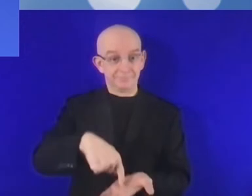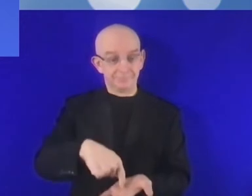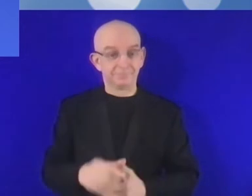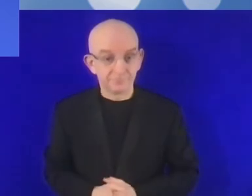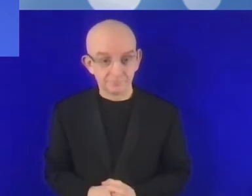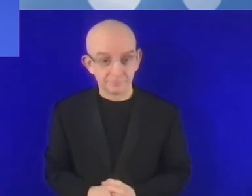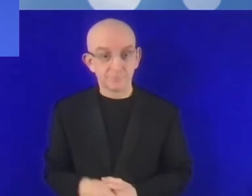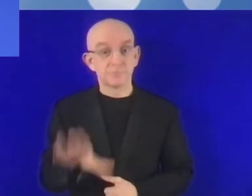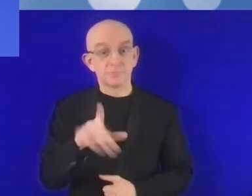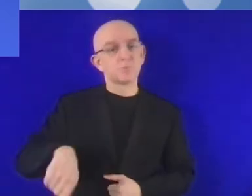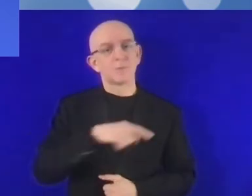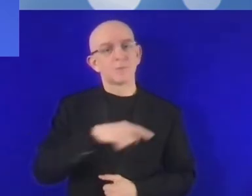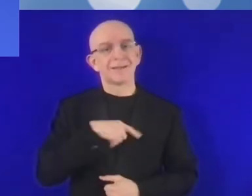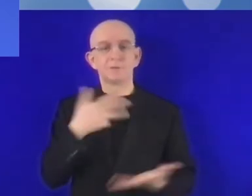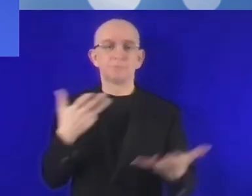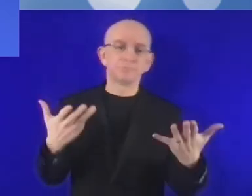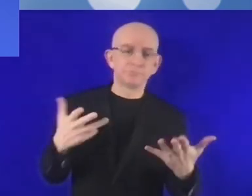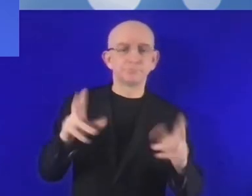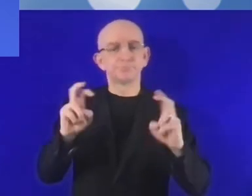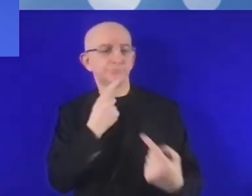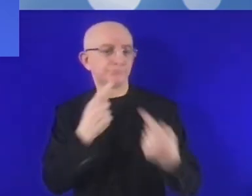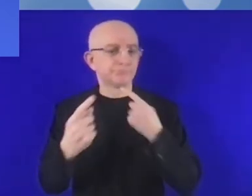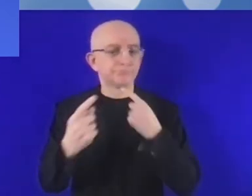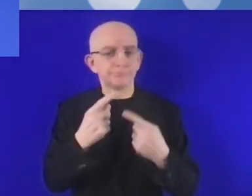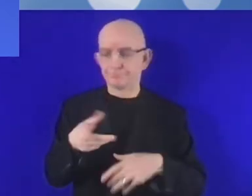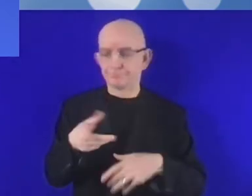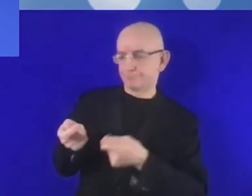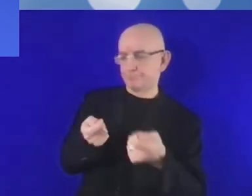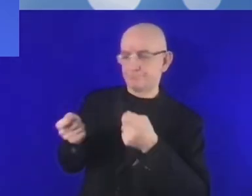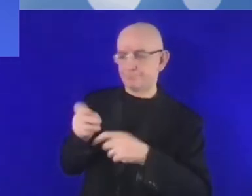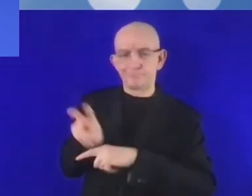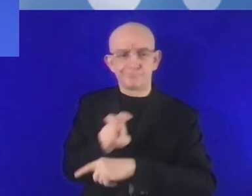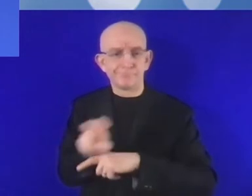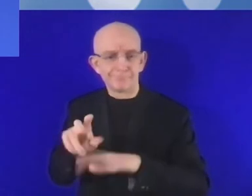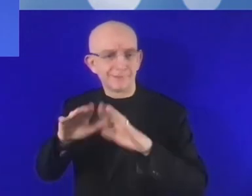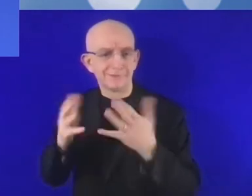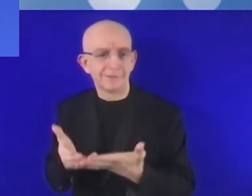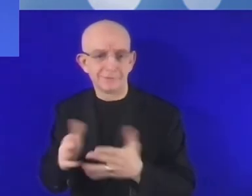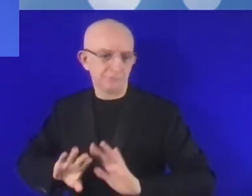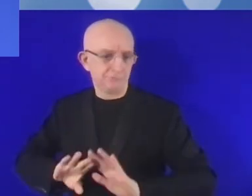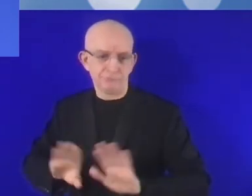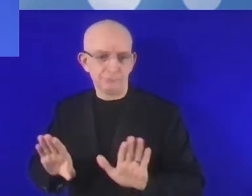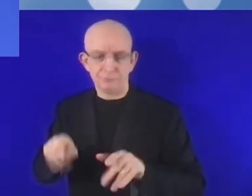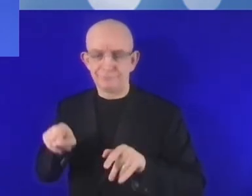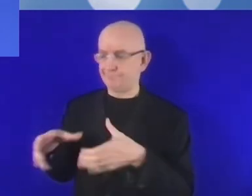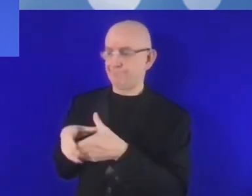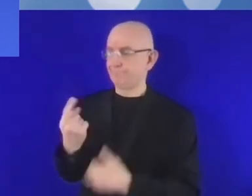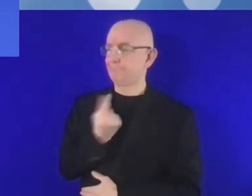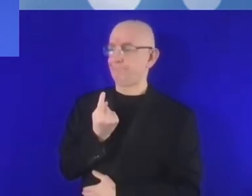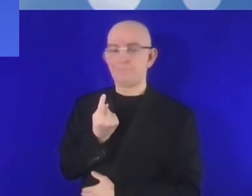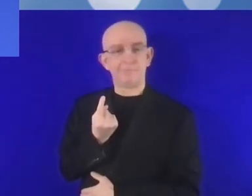كافة الأمور المتعلقة به، التحولات والتكنولوجيات القادمة، تكنولوجيات